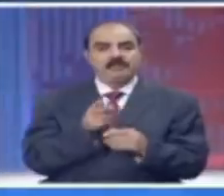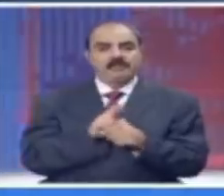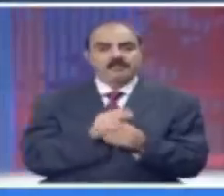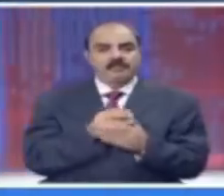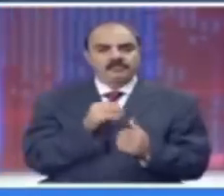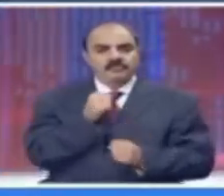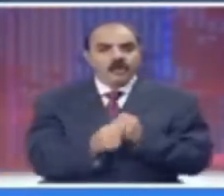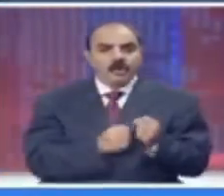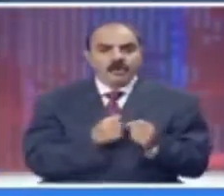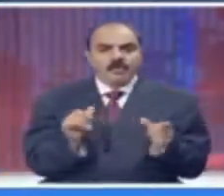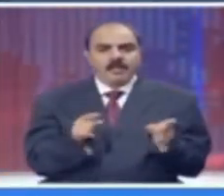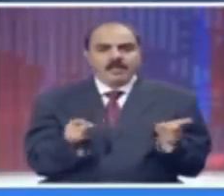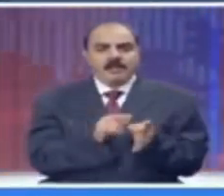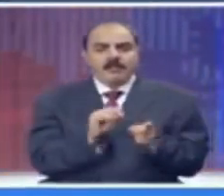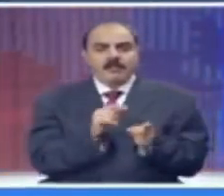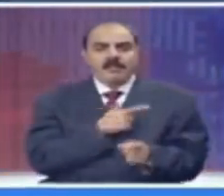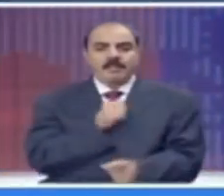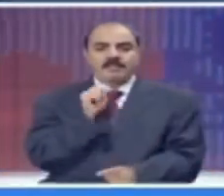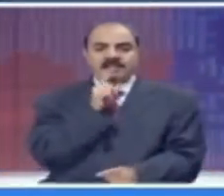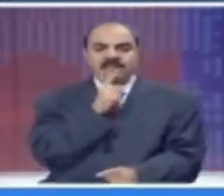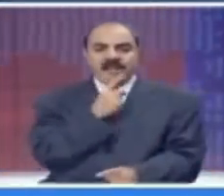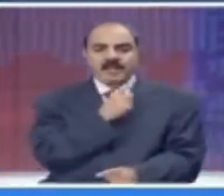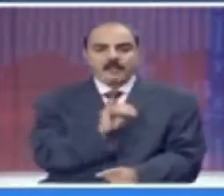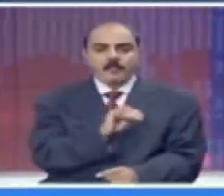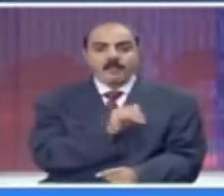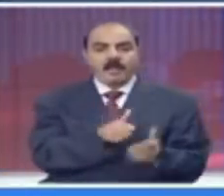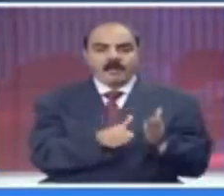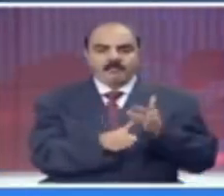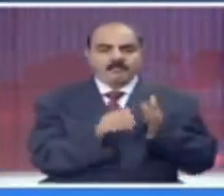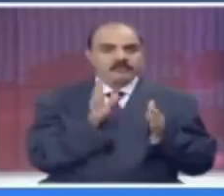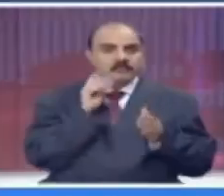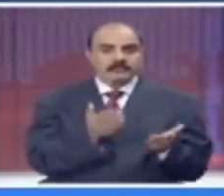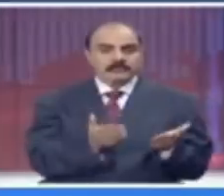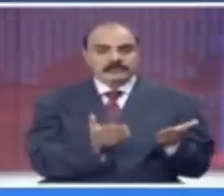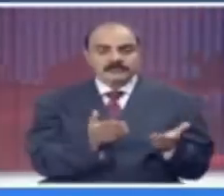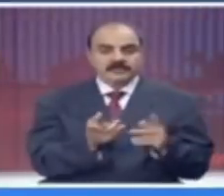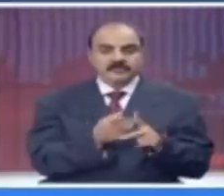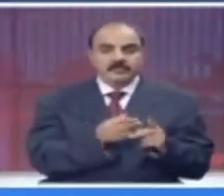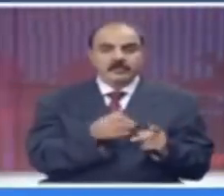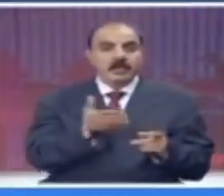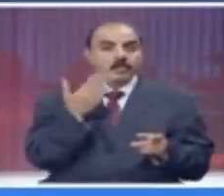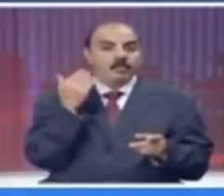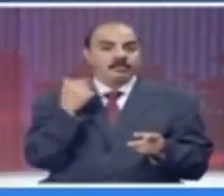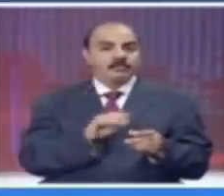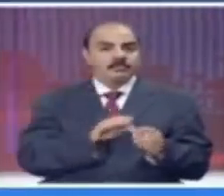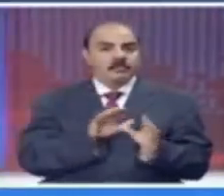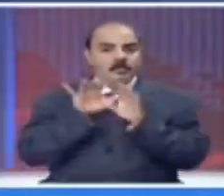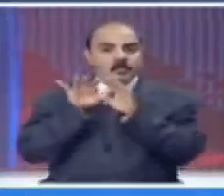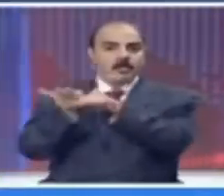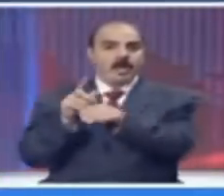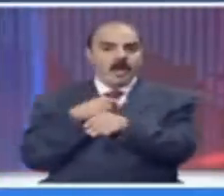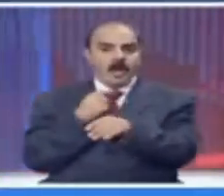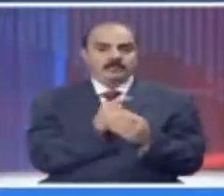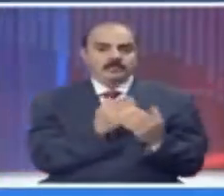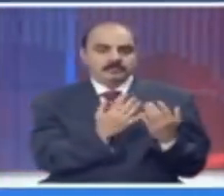بايدن فيركز جهوده بشكل أساسي على ولاية بنسلفانيا، وهي إحدى الولايات المتأرجحة التي يأمل